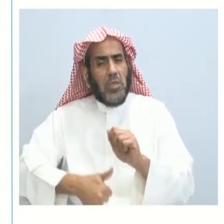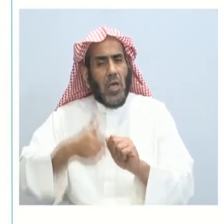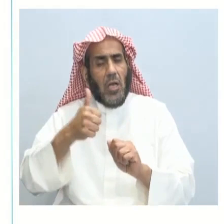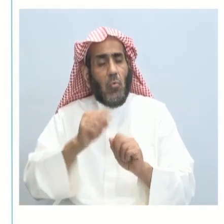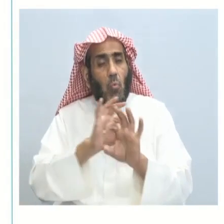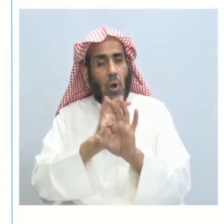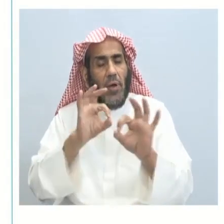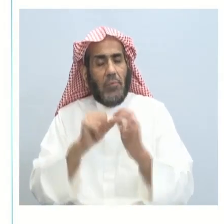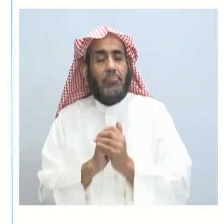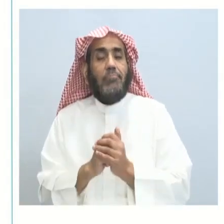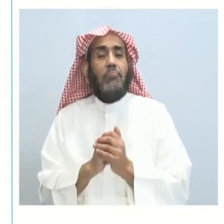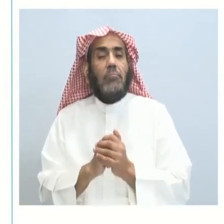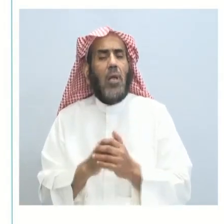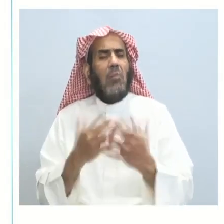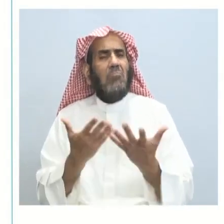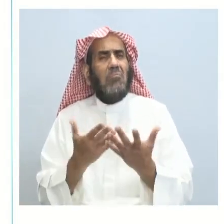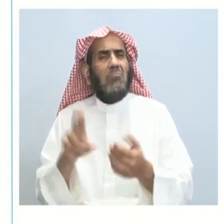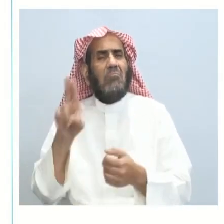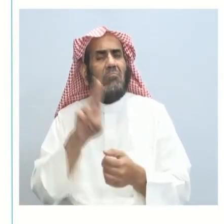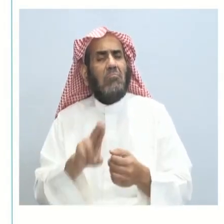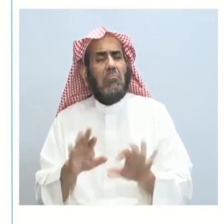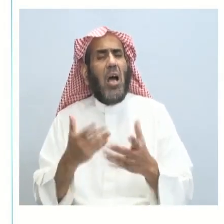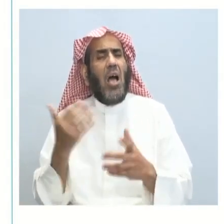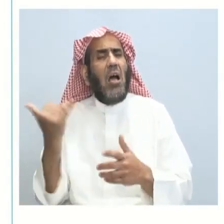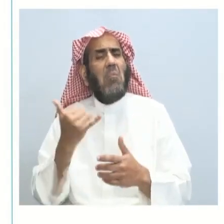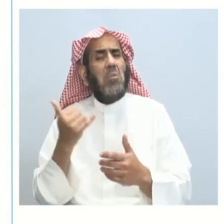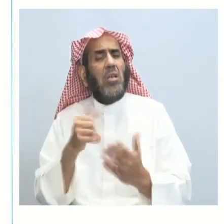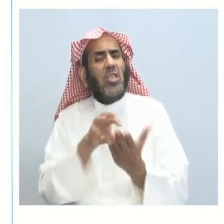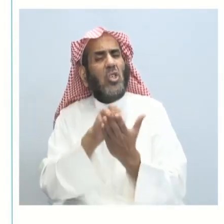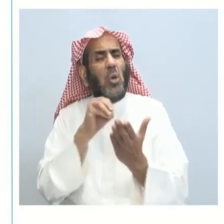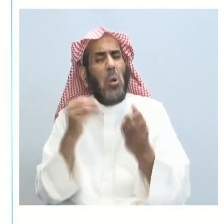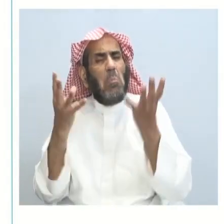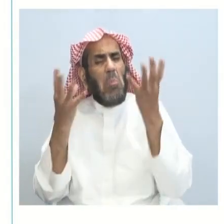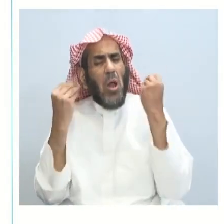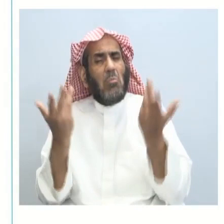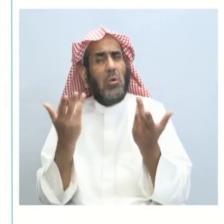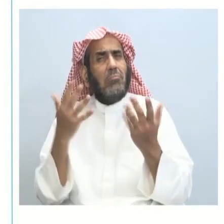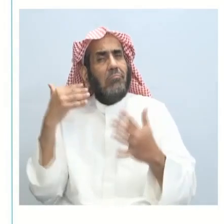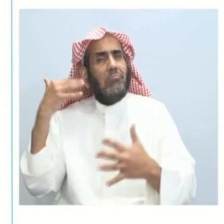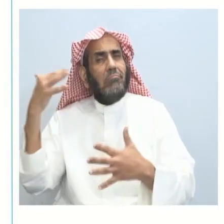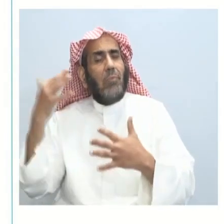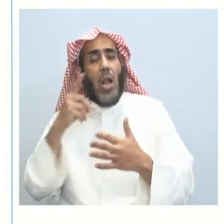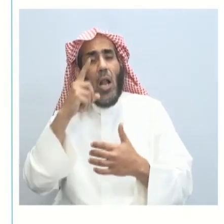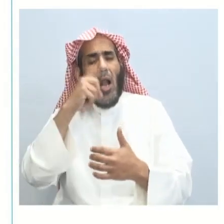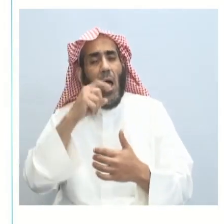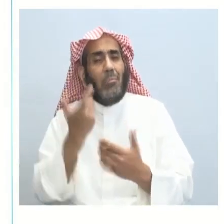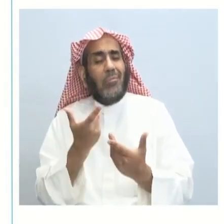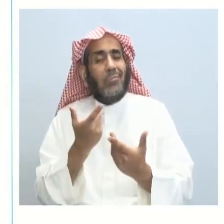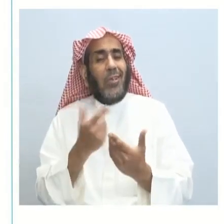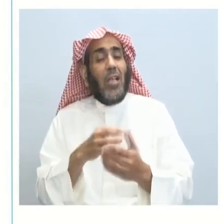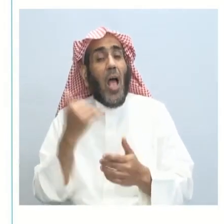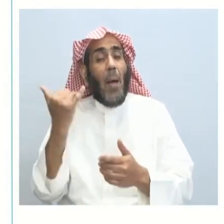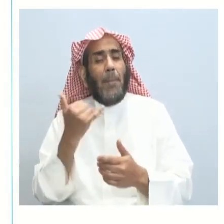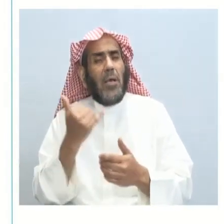وكفاءه اذا لو تساءلنا ما اهميه جمع المعلومات لكي نتخيل لابد ان